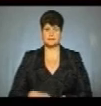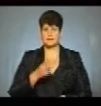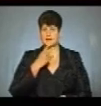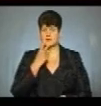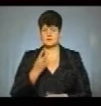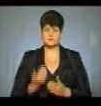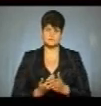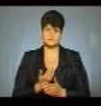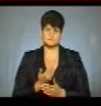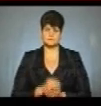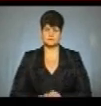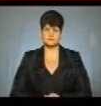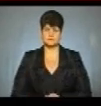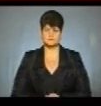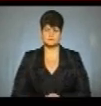у випуску.